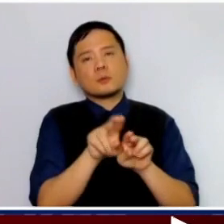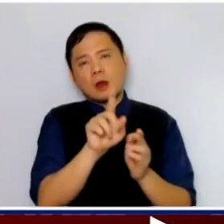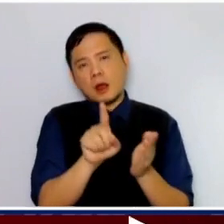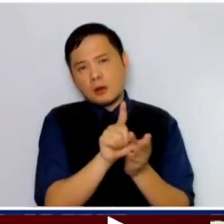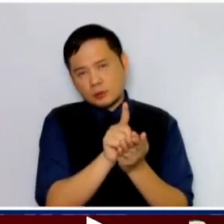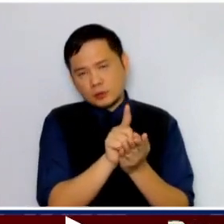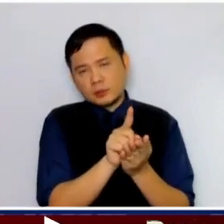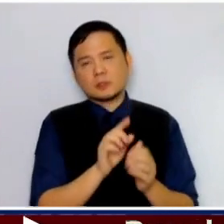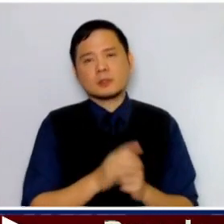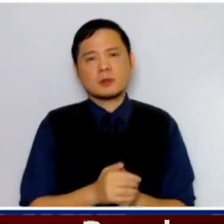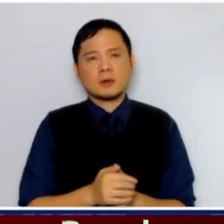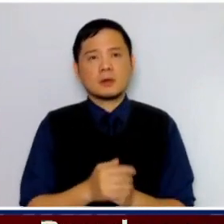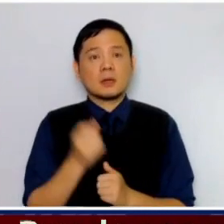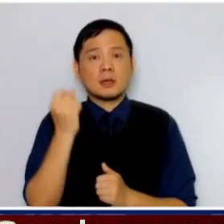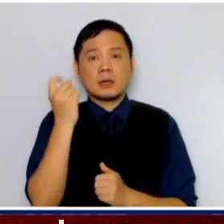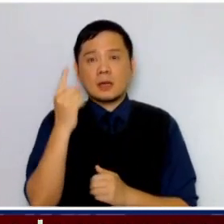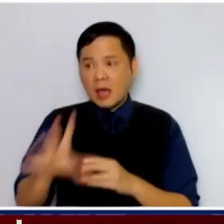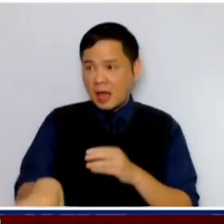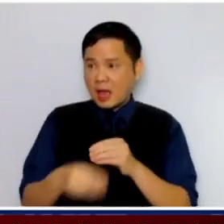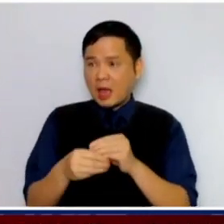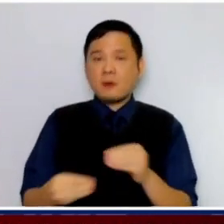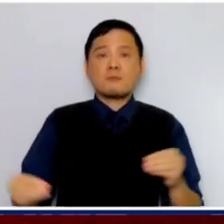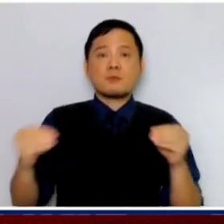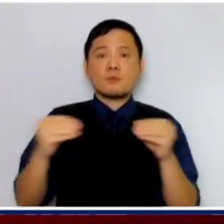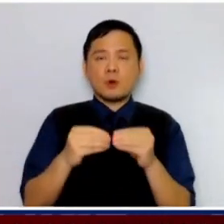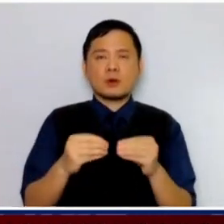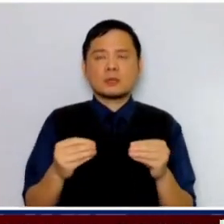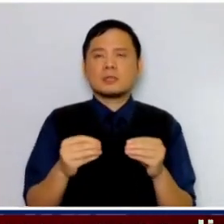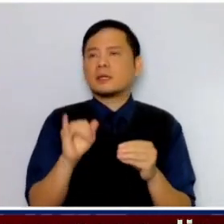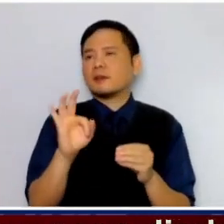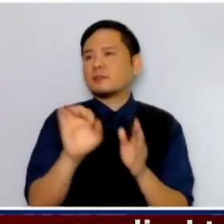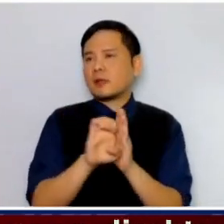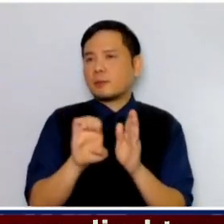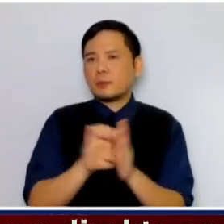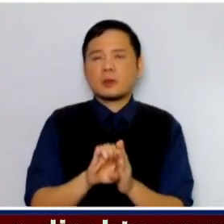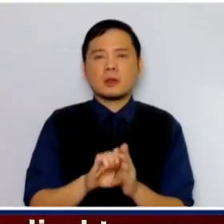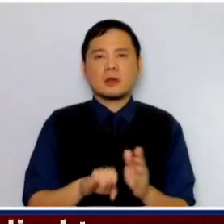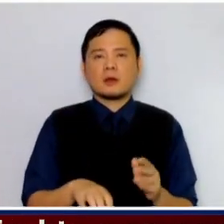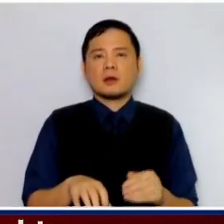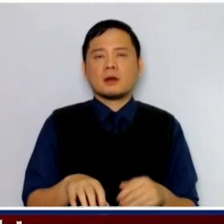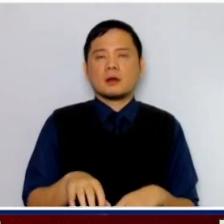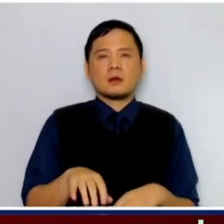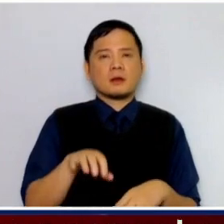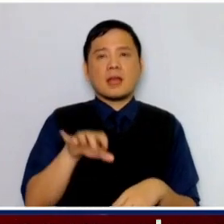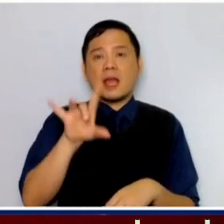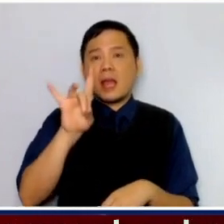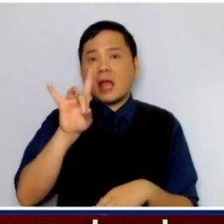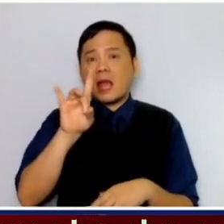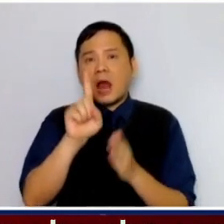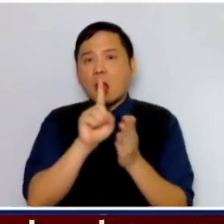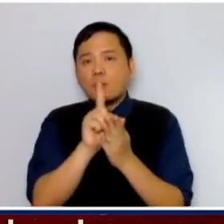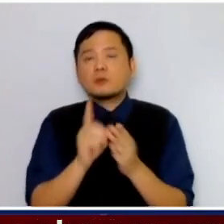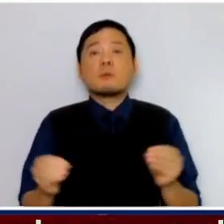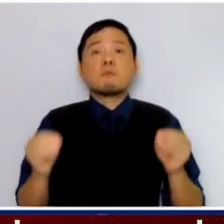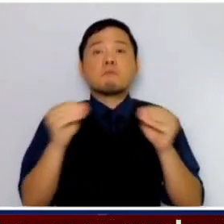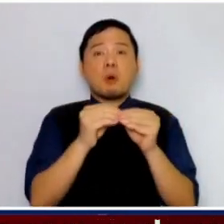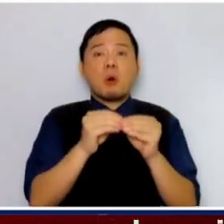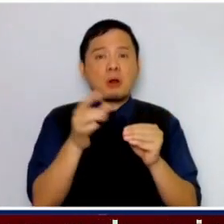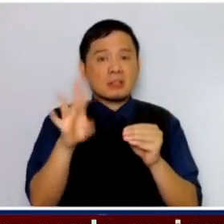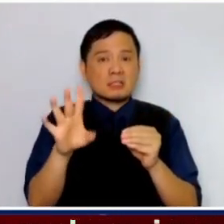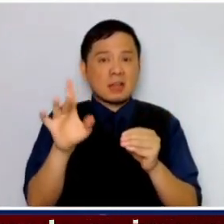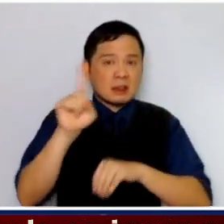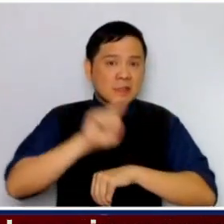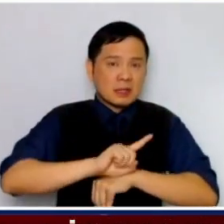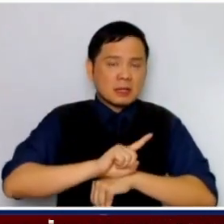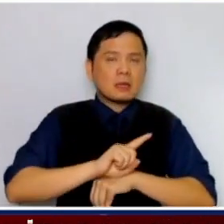nagtrabaho pa rin in excess of 8 hours dun po sa pang 5, pang 6 o pang 7 araw,